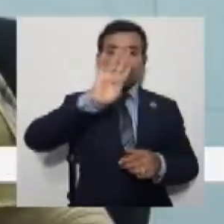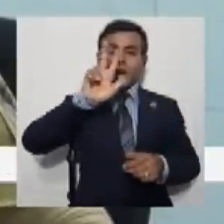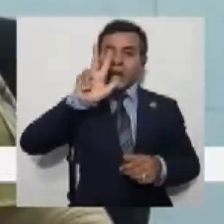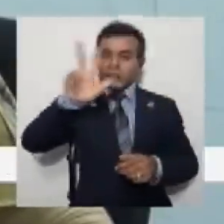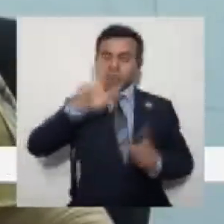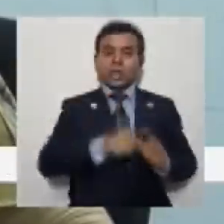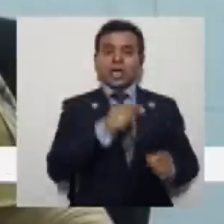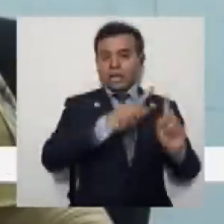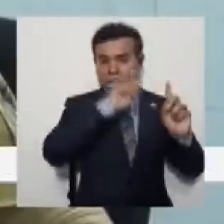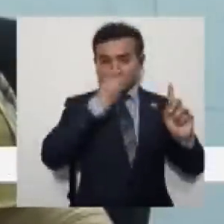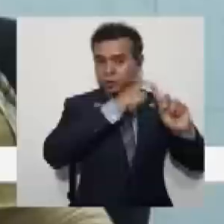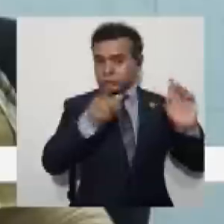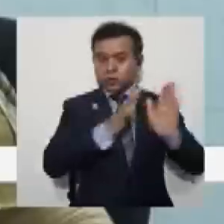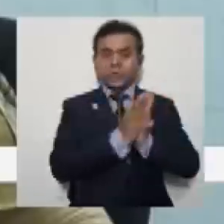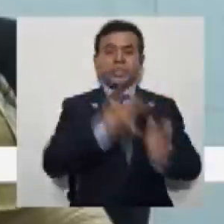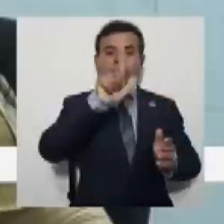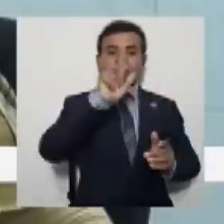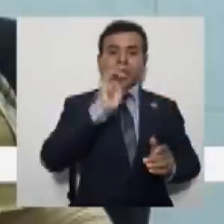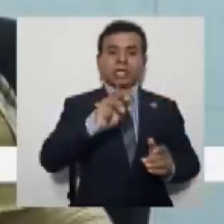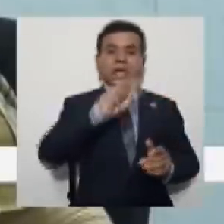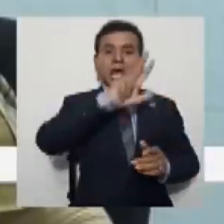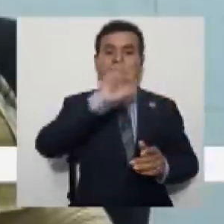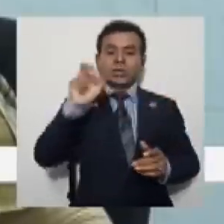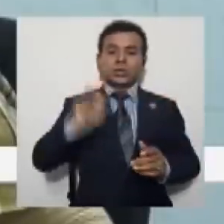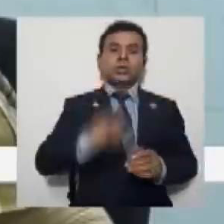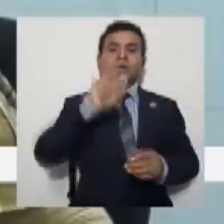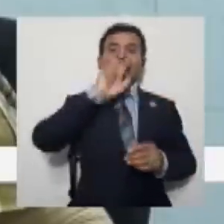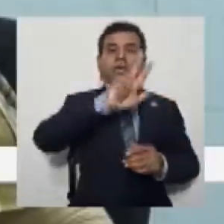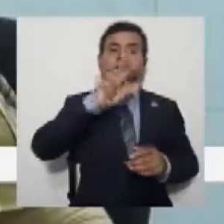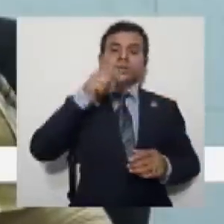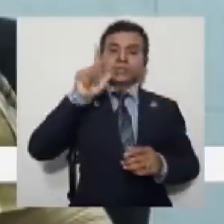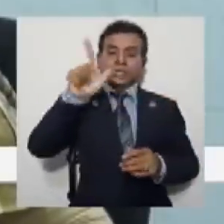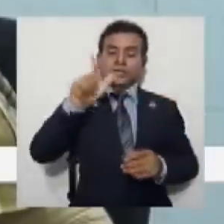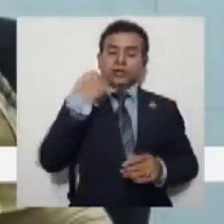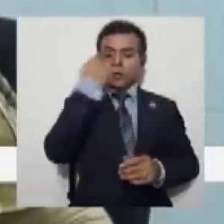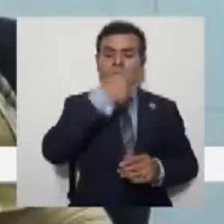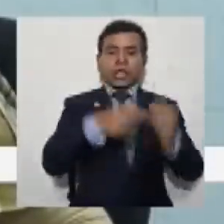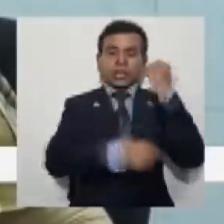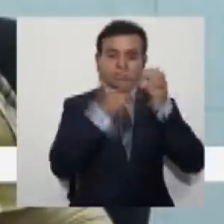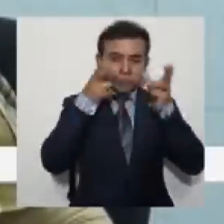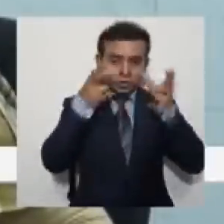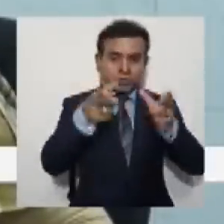প্রাতিষ্ঠানিক কোয়ারেন্টাইনে আছেন এবং মোট কোয়ারেন্টাইন হোম এবং প্রাতিষ্ঠানিক মিলে